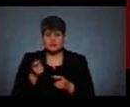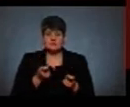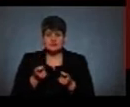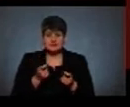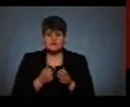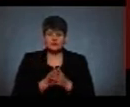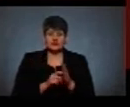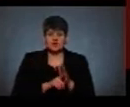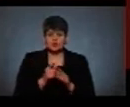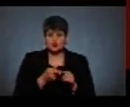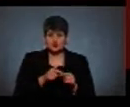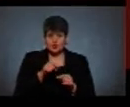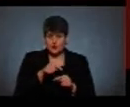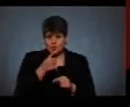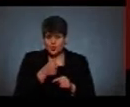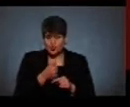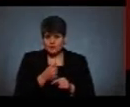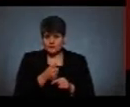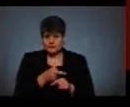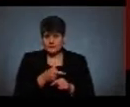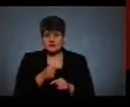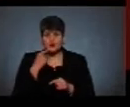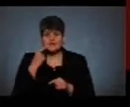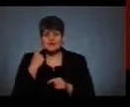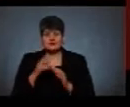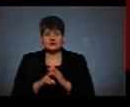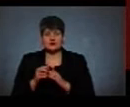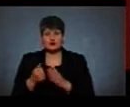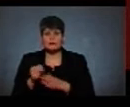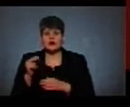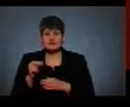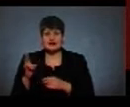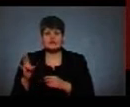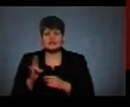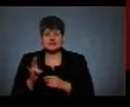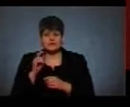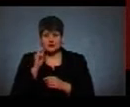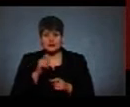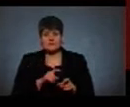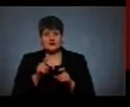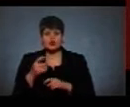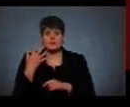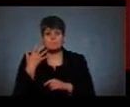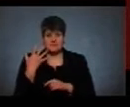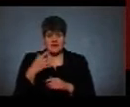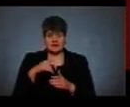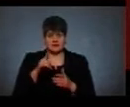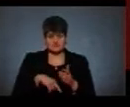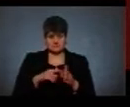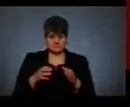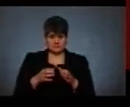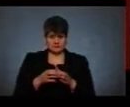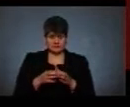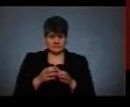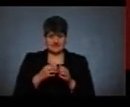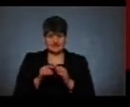від початку цього року з російської церкви до Православної церкви України перейшло 5 релігійних громад. Серед них